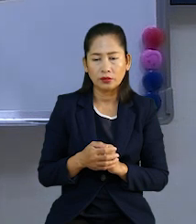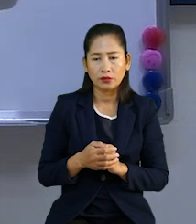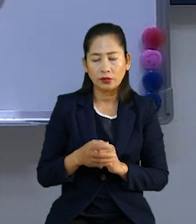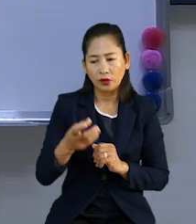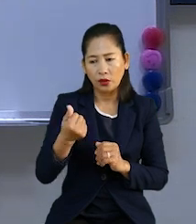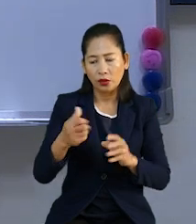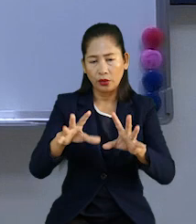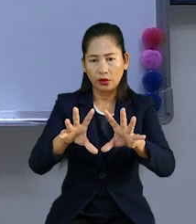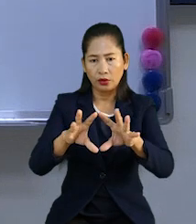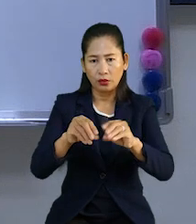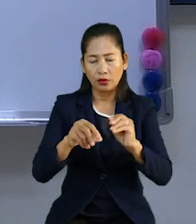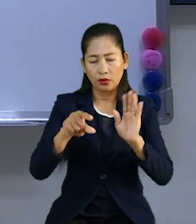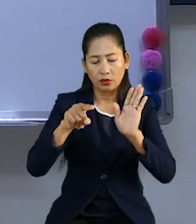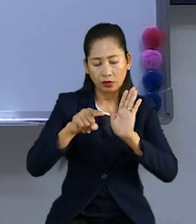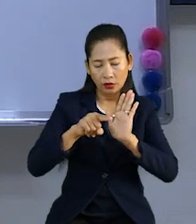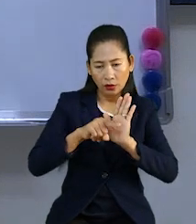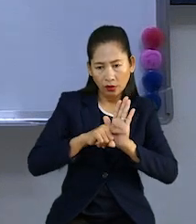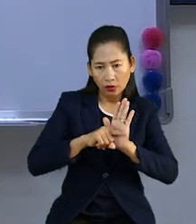bạn tổ túi